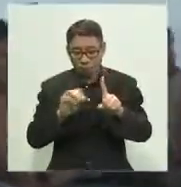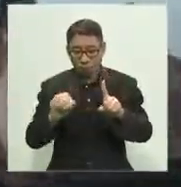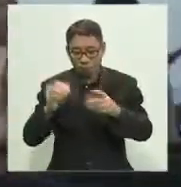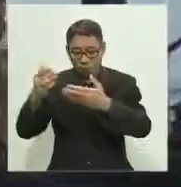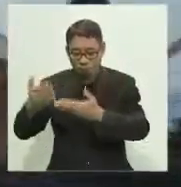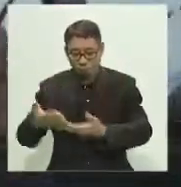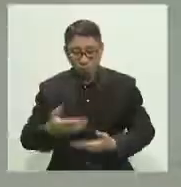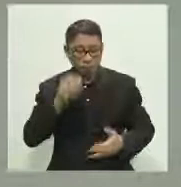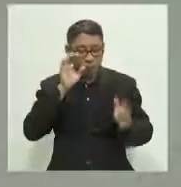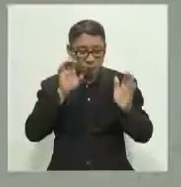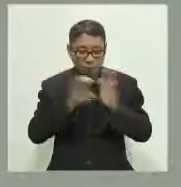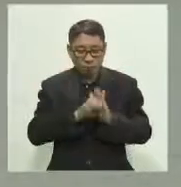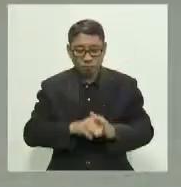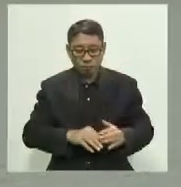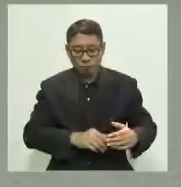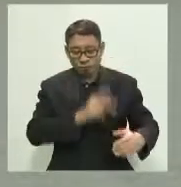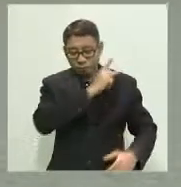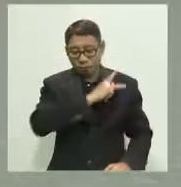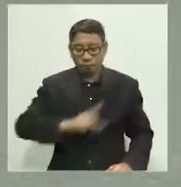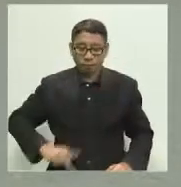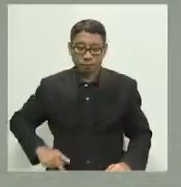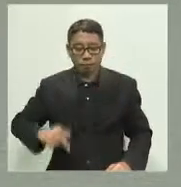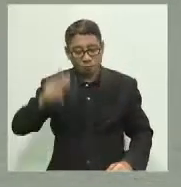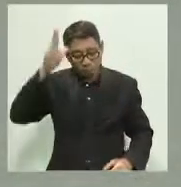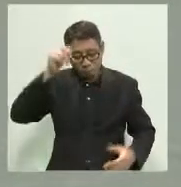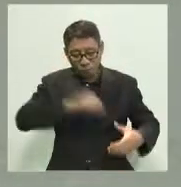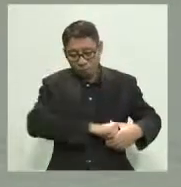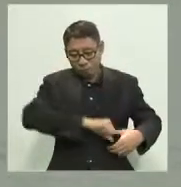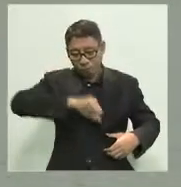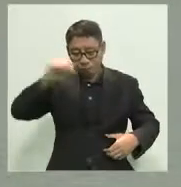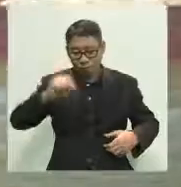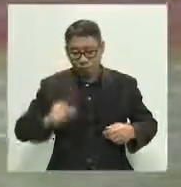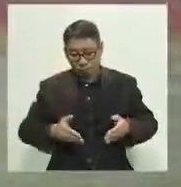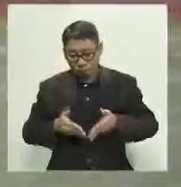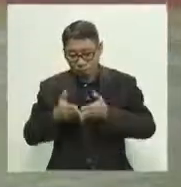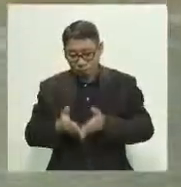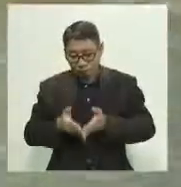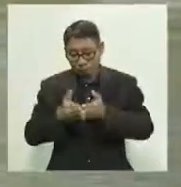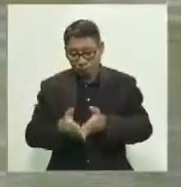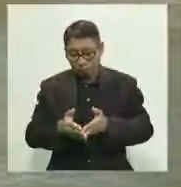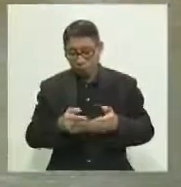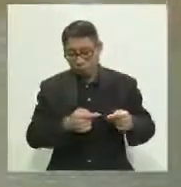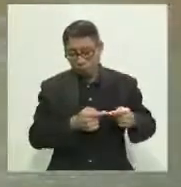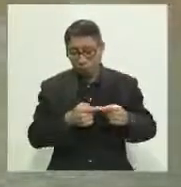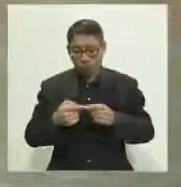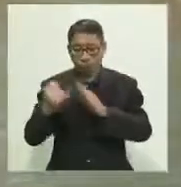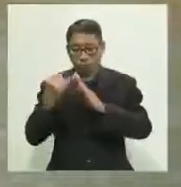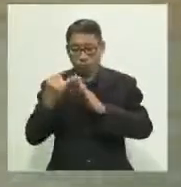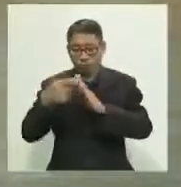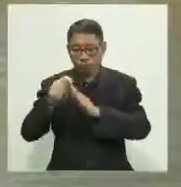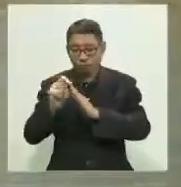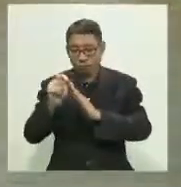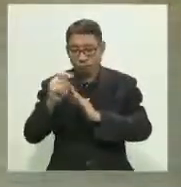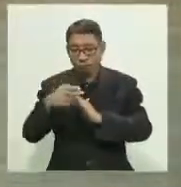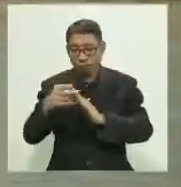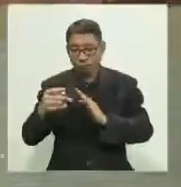อัญเชิญพระบรมรูปสมเด็จพระเจ้าตากสินมหาราชกลับลงไปเรือเพื่อยาตราทัพไปยังจังหวัดปทุมธ